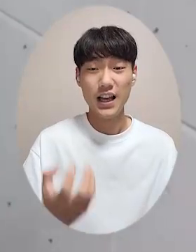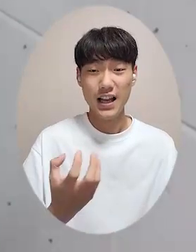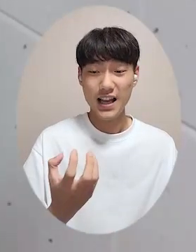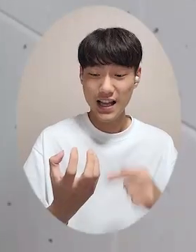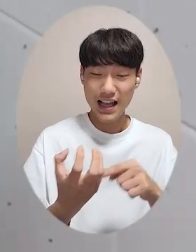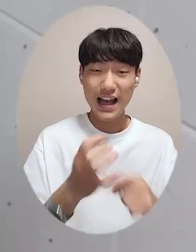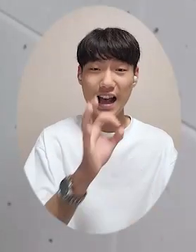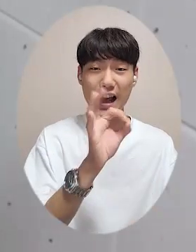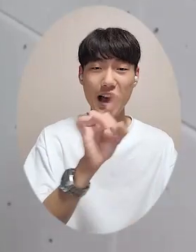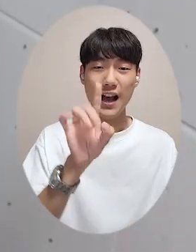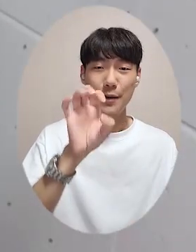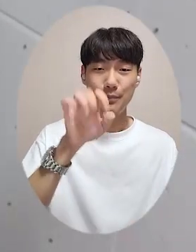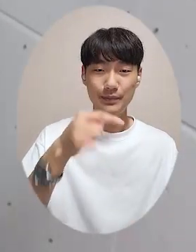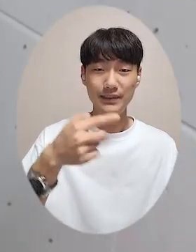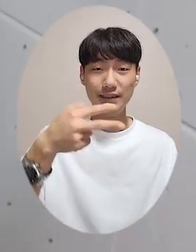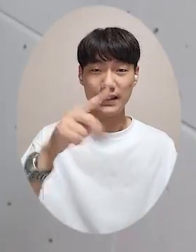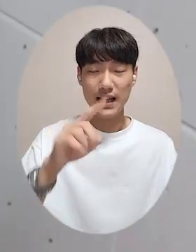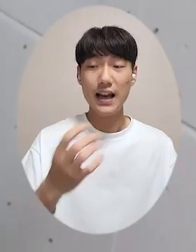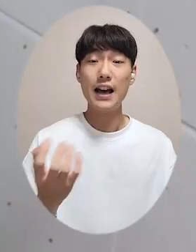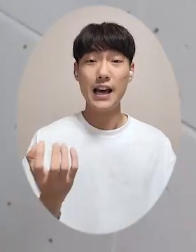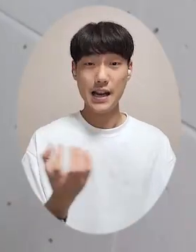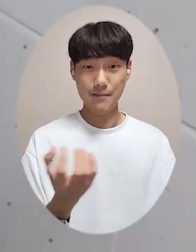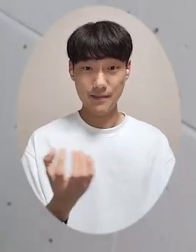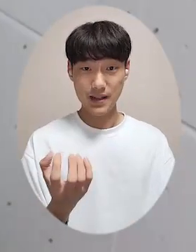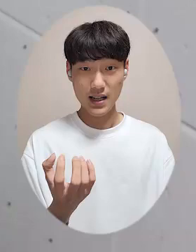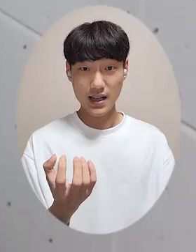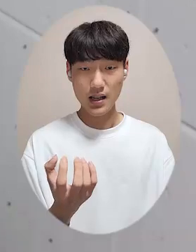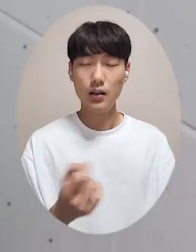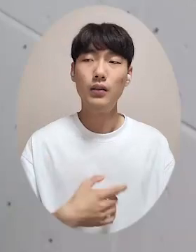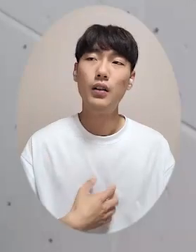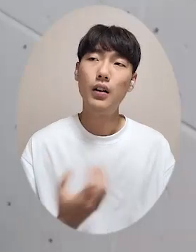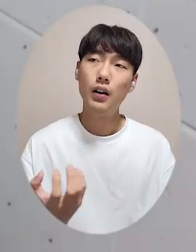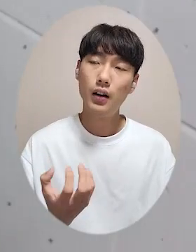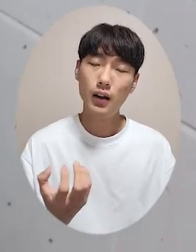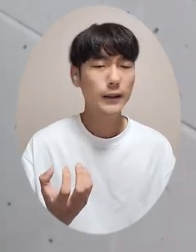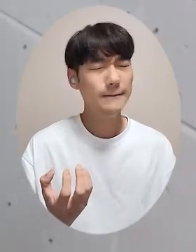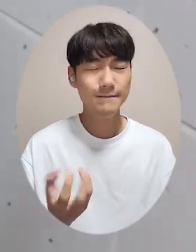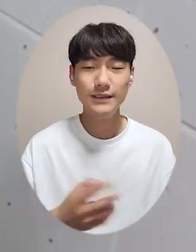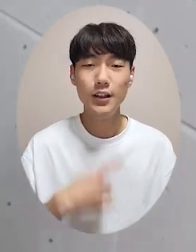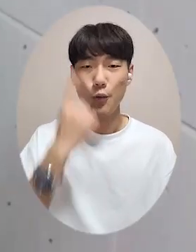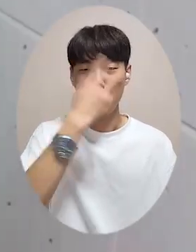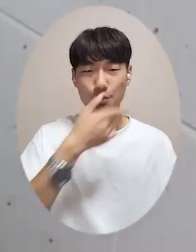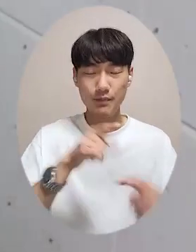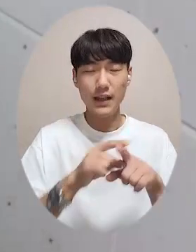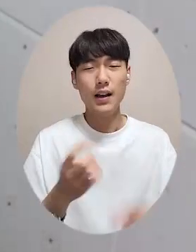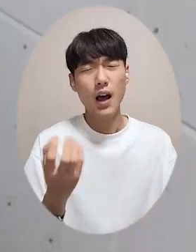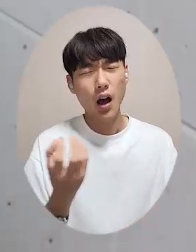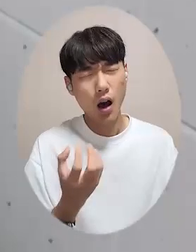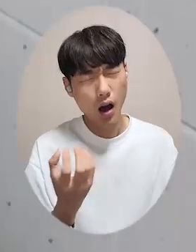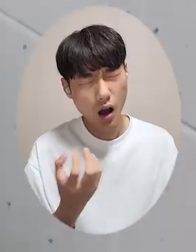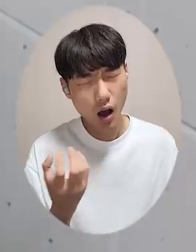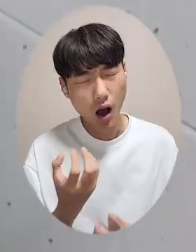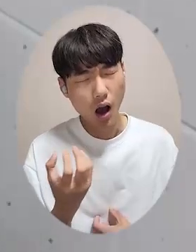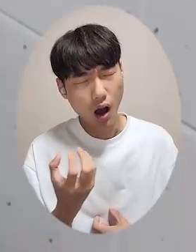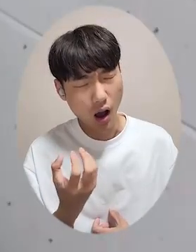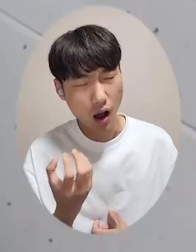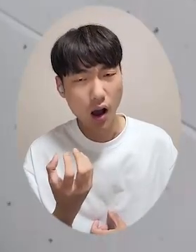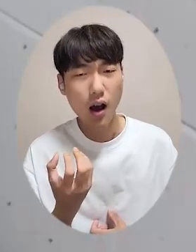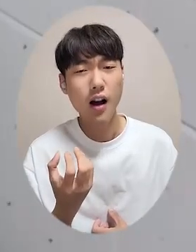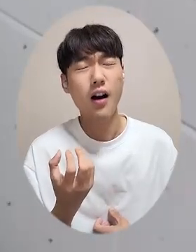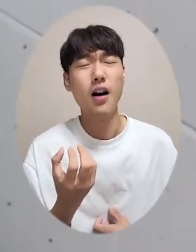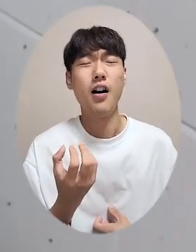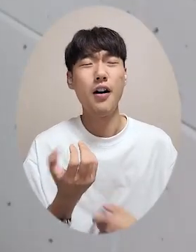수어인데요. 아프다가 그냥 무표정으로 이것보다는 진짜 아파서 이런 식으로 해야 이제 아. 확실히 전달이 되니까